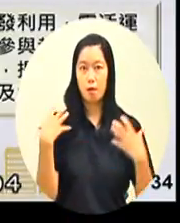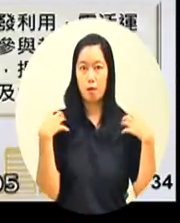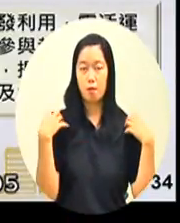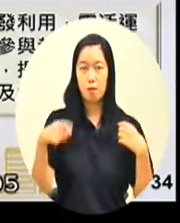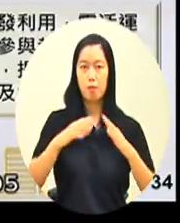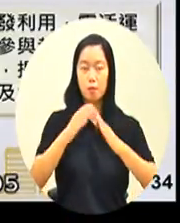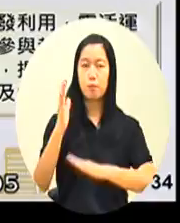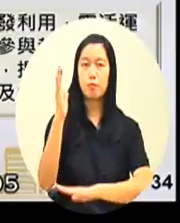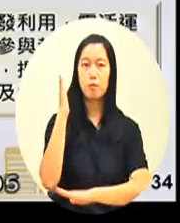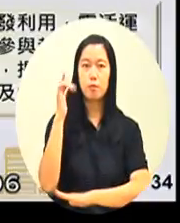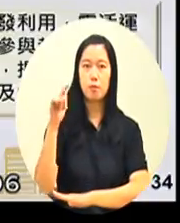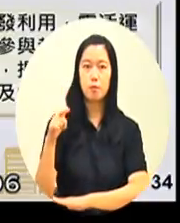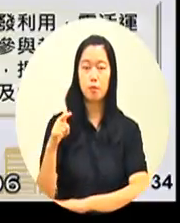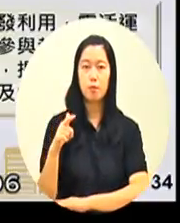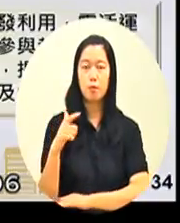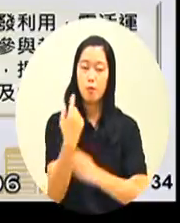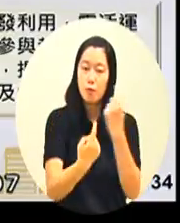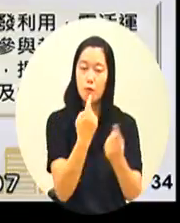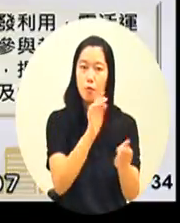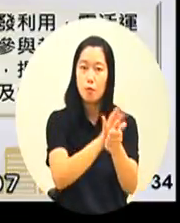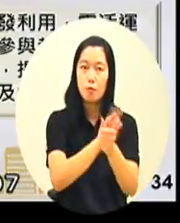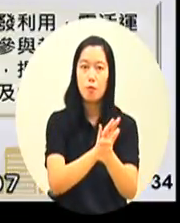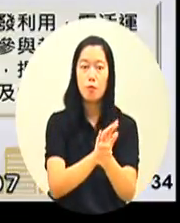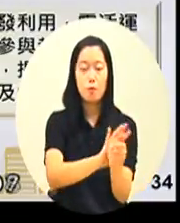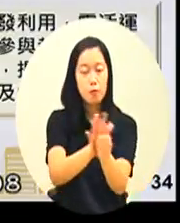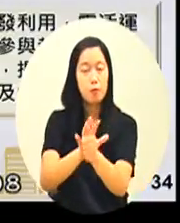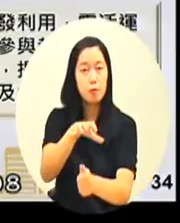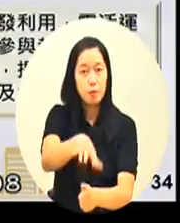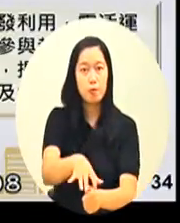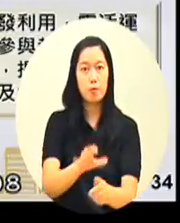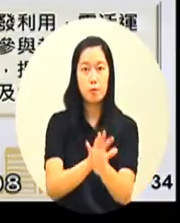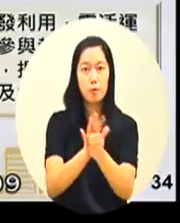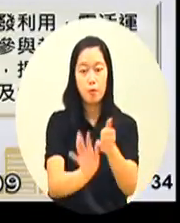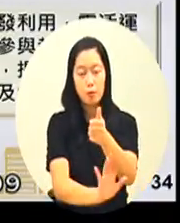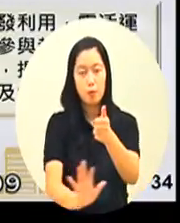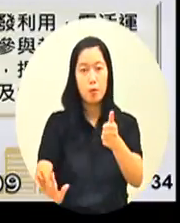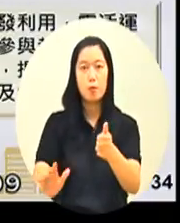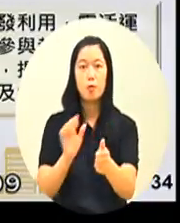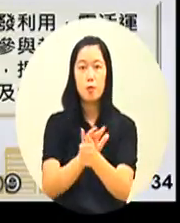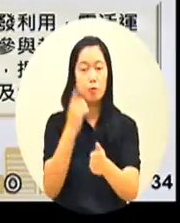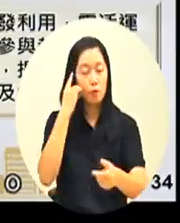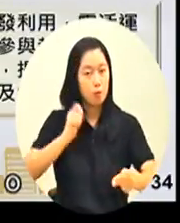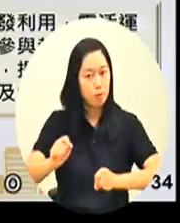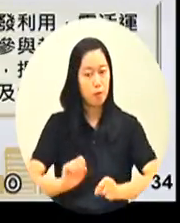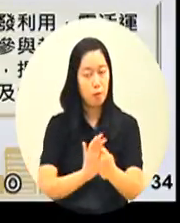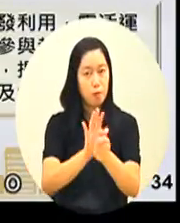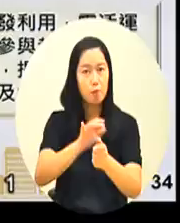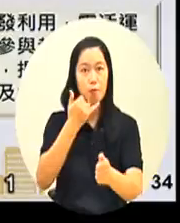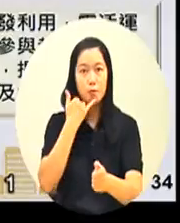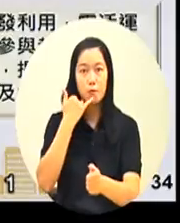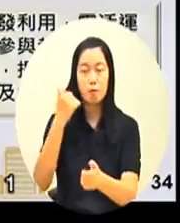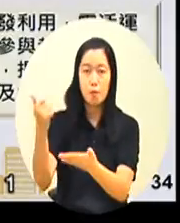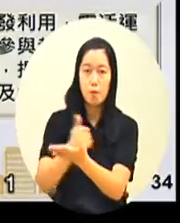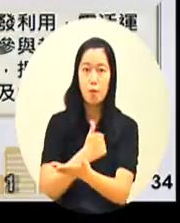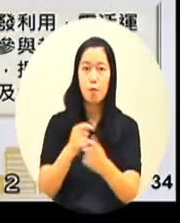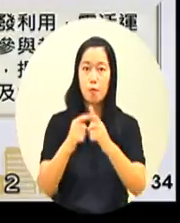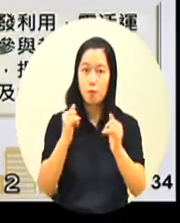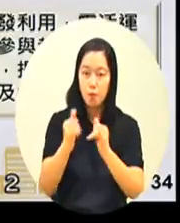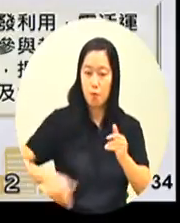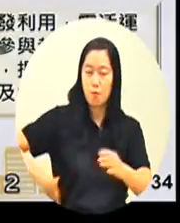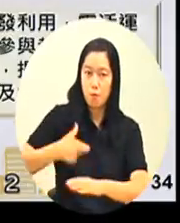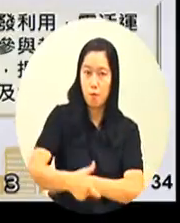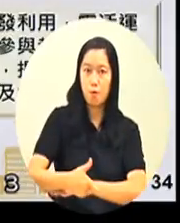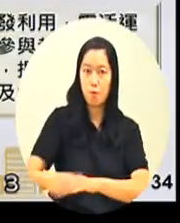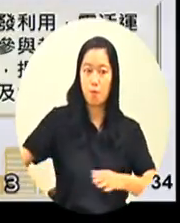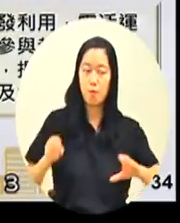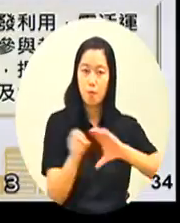各机关的促参的窗口，来协助各机关推动促参的案件，来引进民间资金投入政府的公共